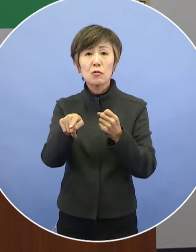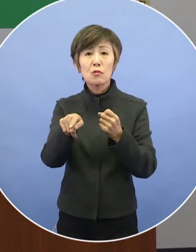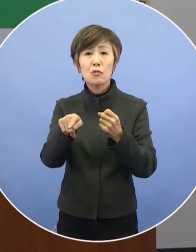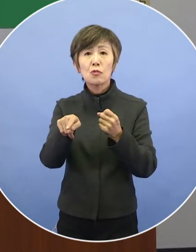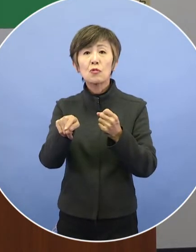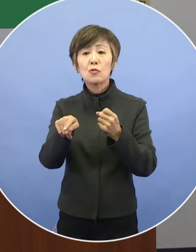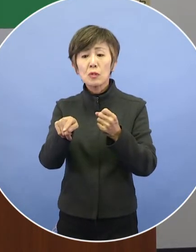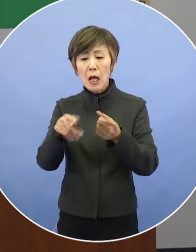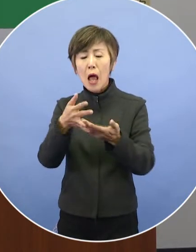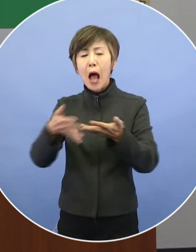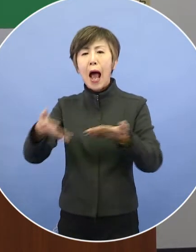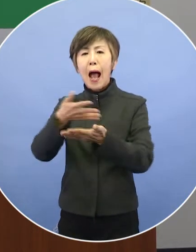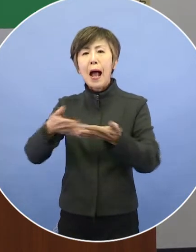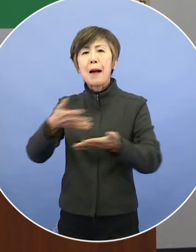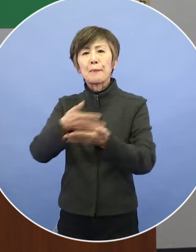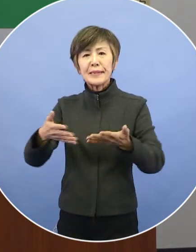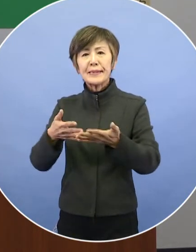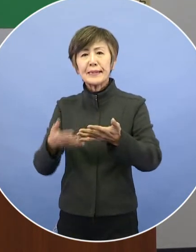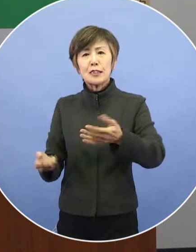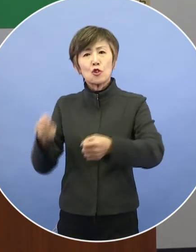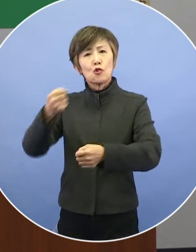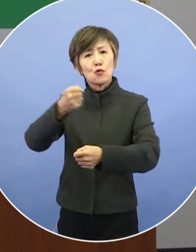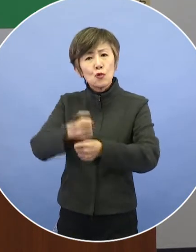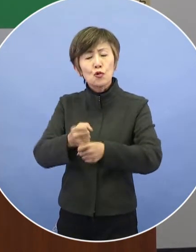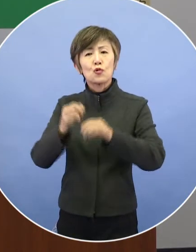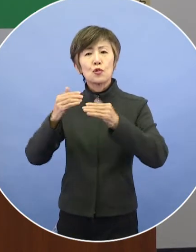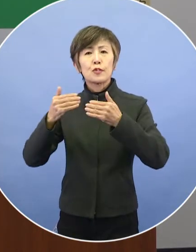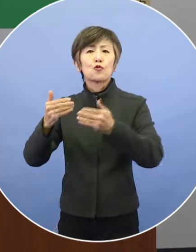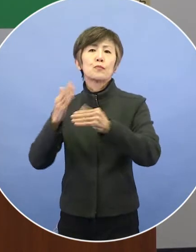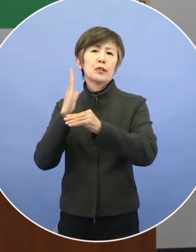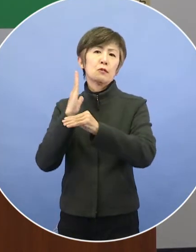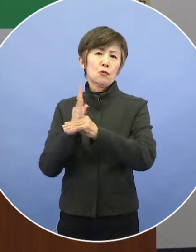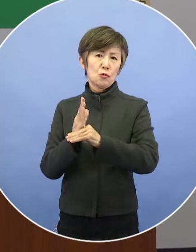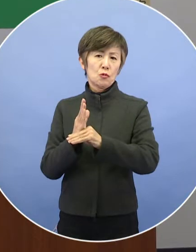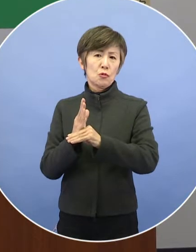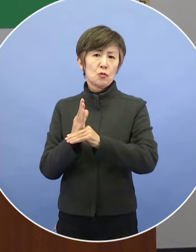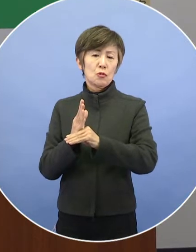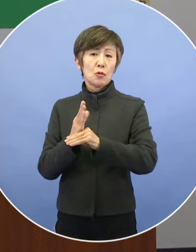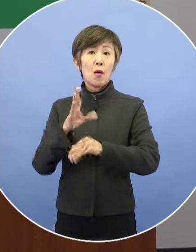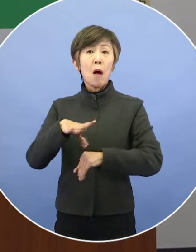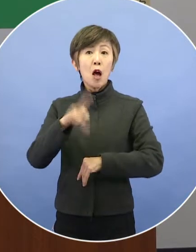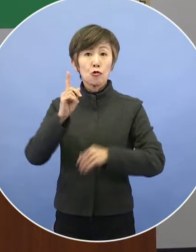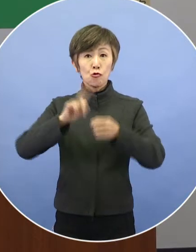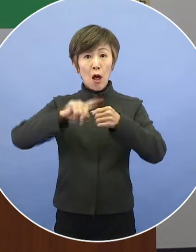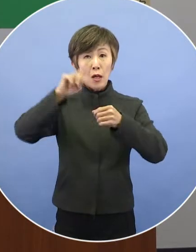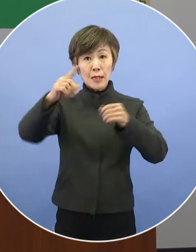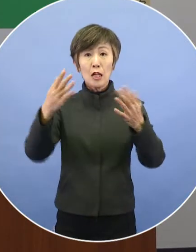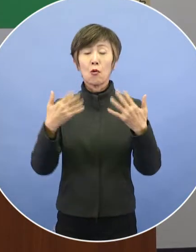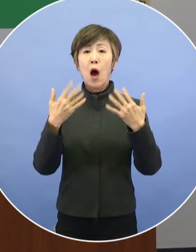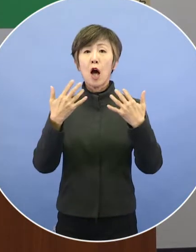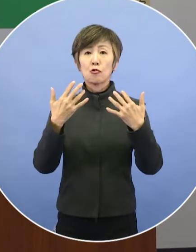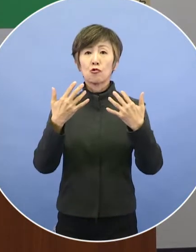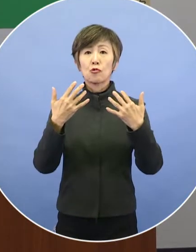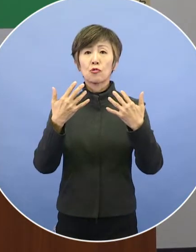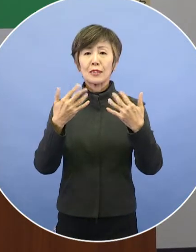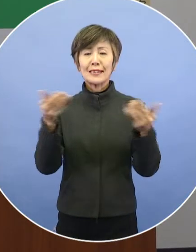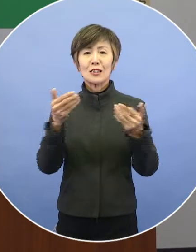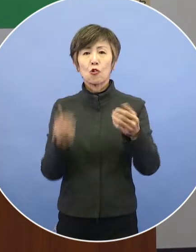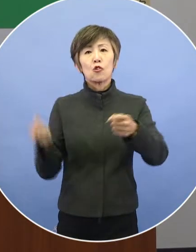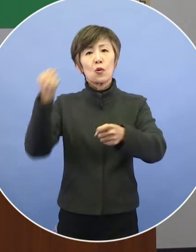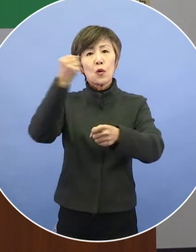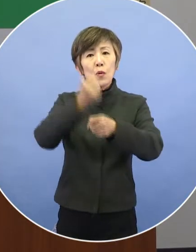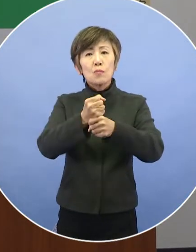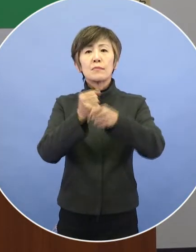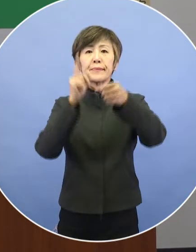そこのところの網の修復と今行っているというところでございましたのでまず来年の春に創業がです